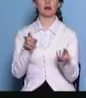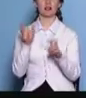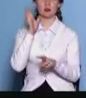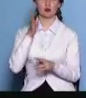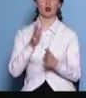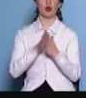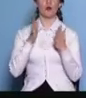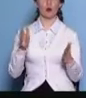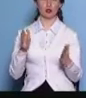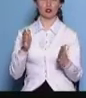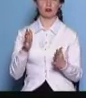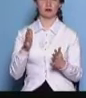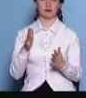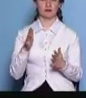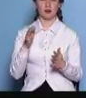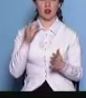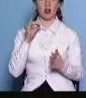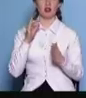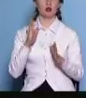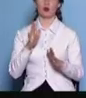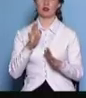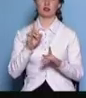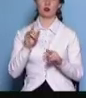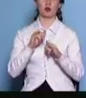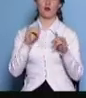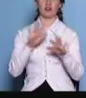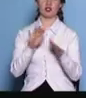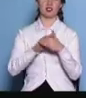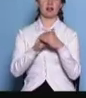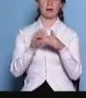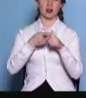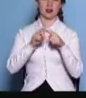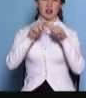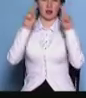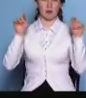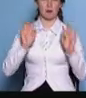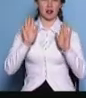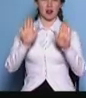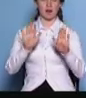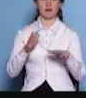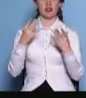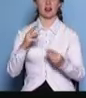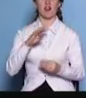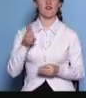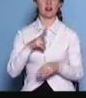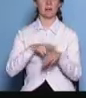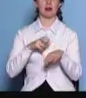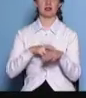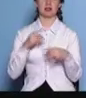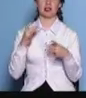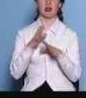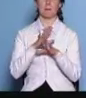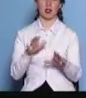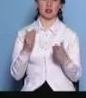будет возрастать. Лишь бы не возрастало количество фамилий на мемориале. Так случилось, что в день МВД полицейским не до праздника. В